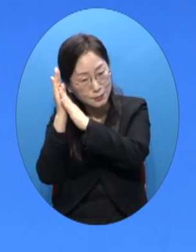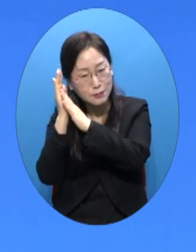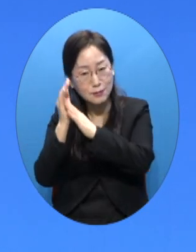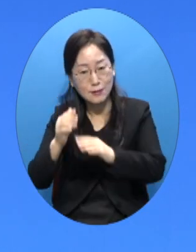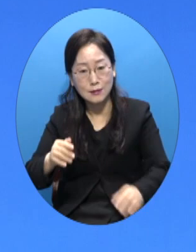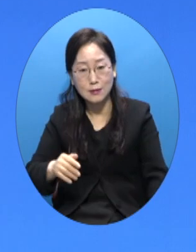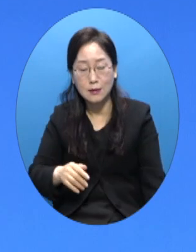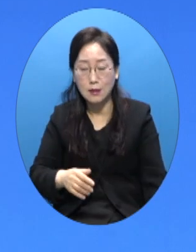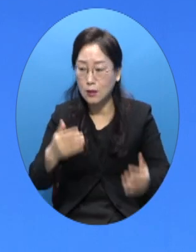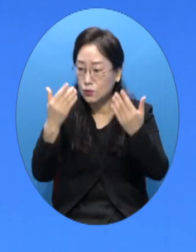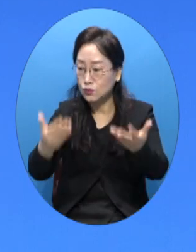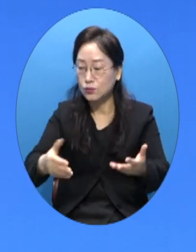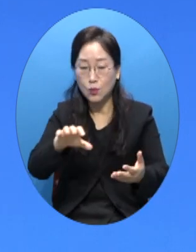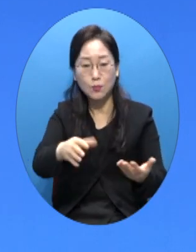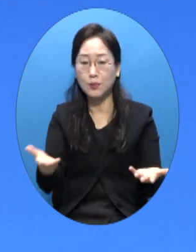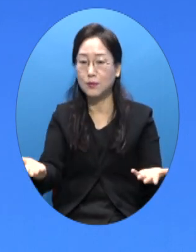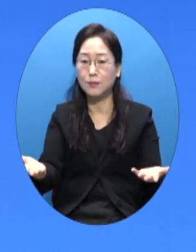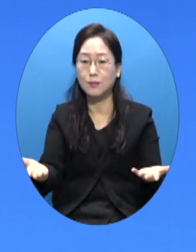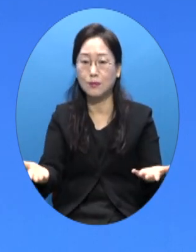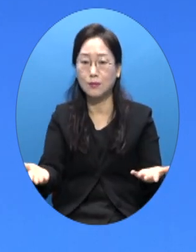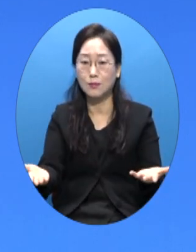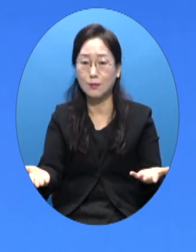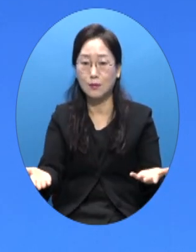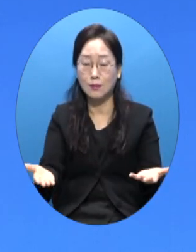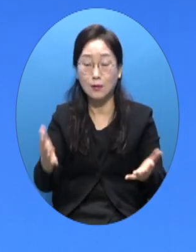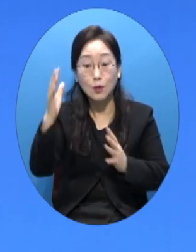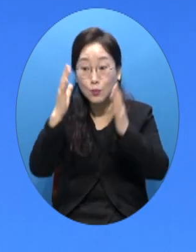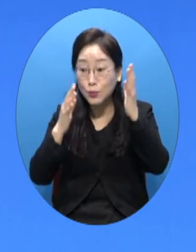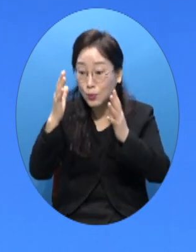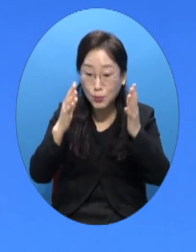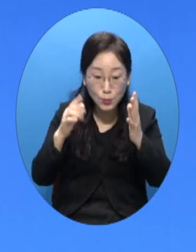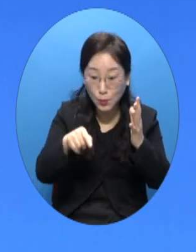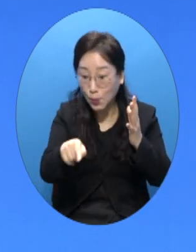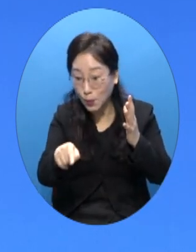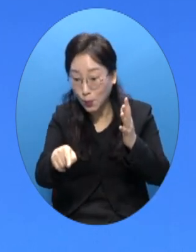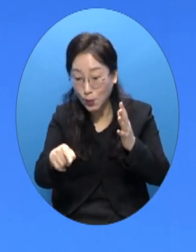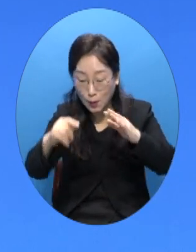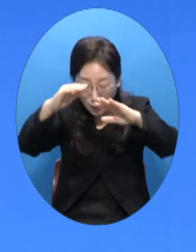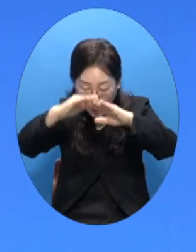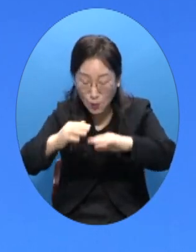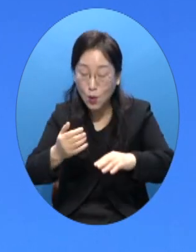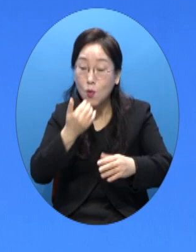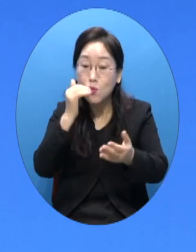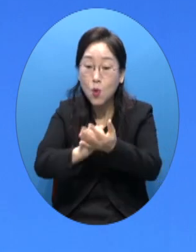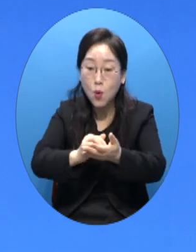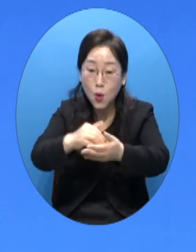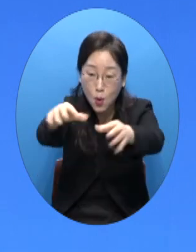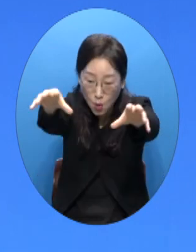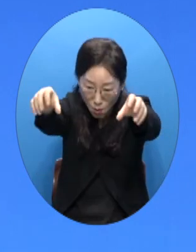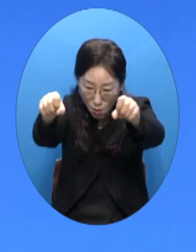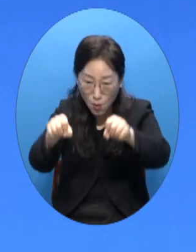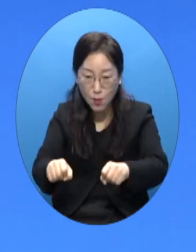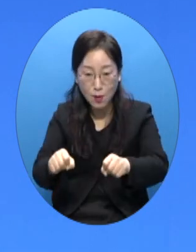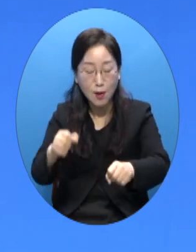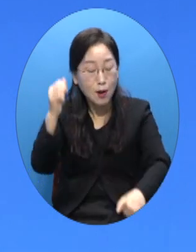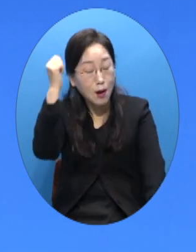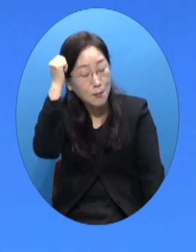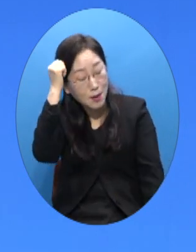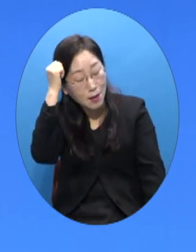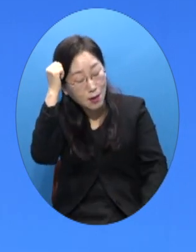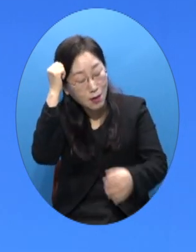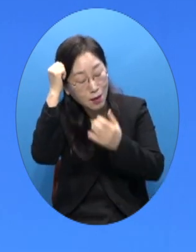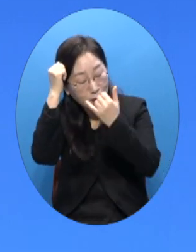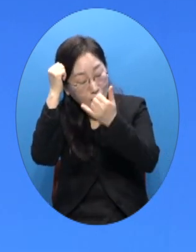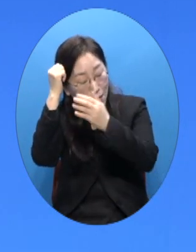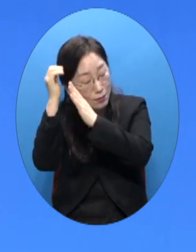마땅히 쉴 곳이 없으니까 좀 수풀이 있는 곳에 엎드려서 돌을 굴리다가 배개를 베고 잠을 자는데